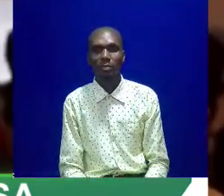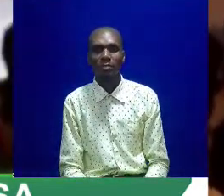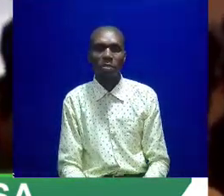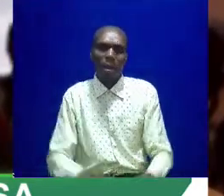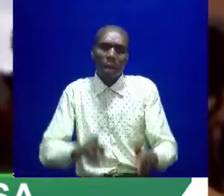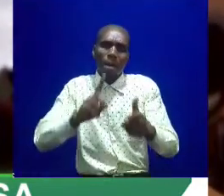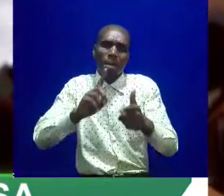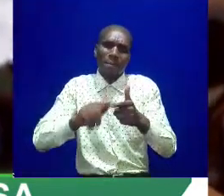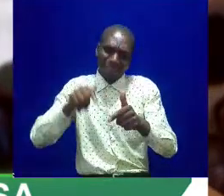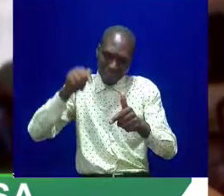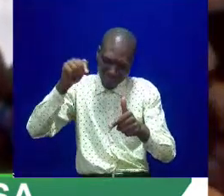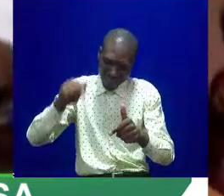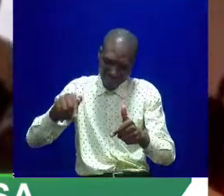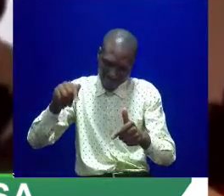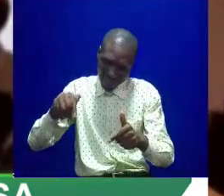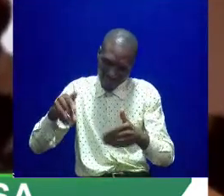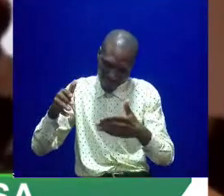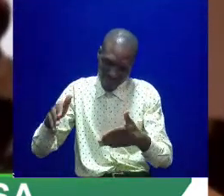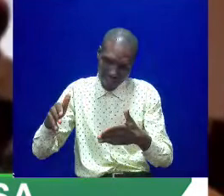Lakini